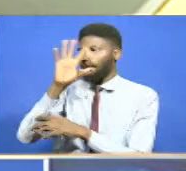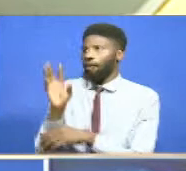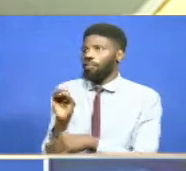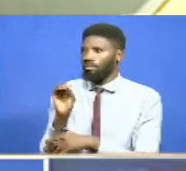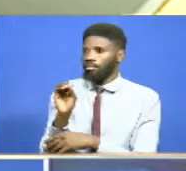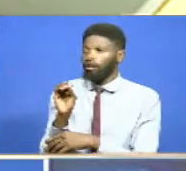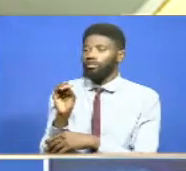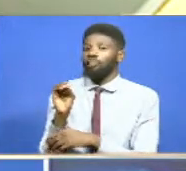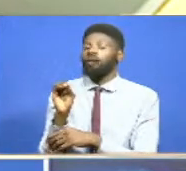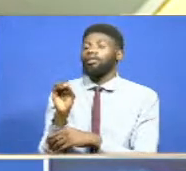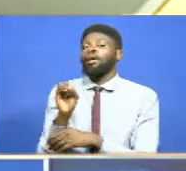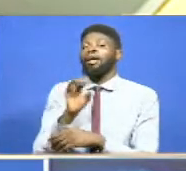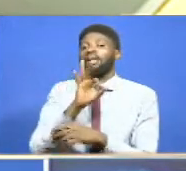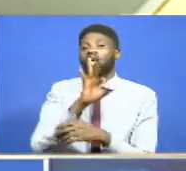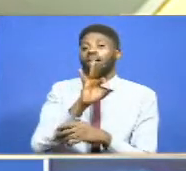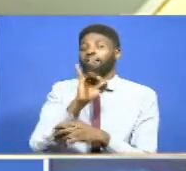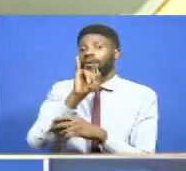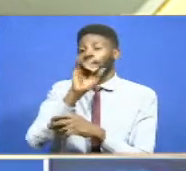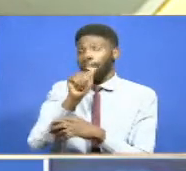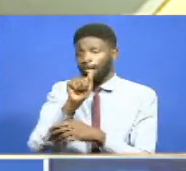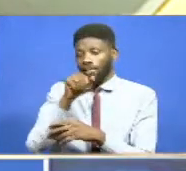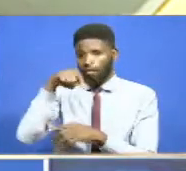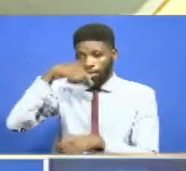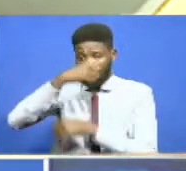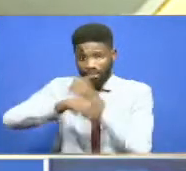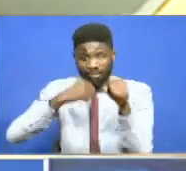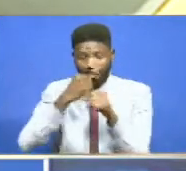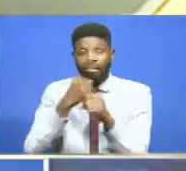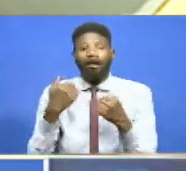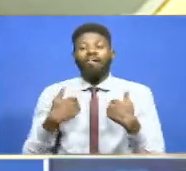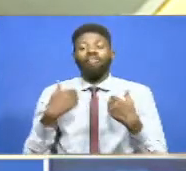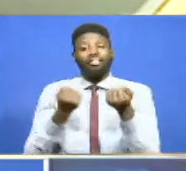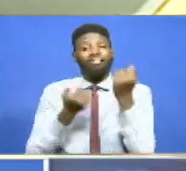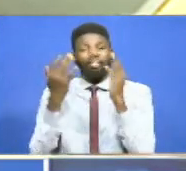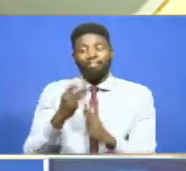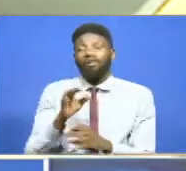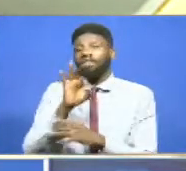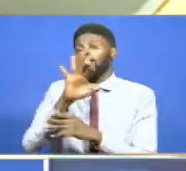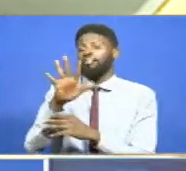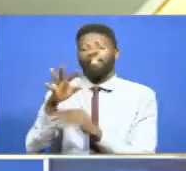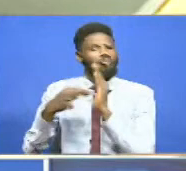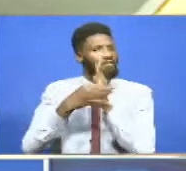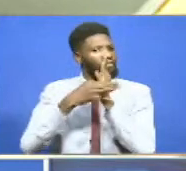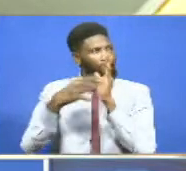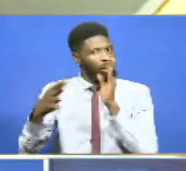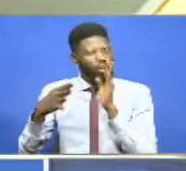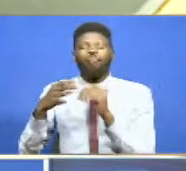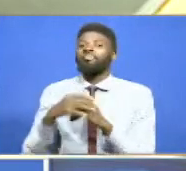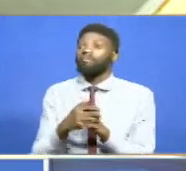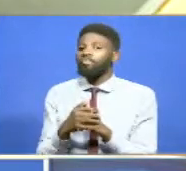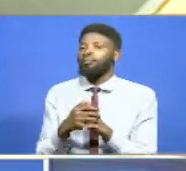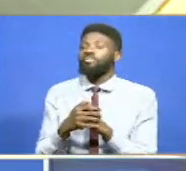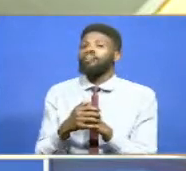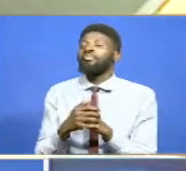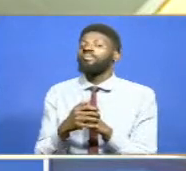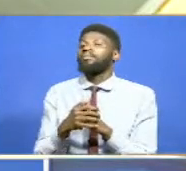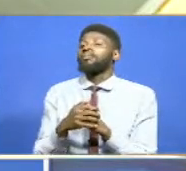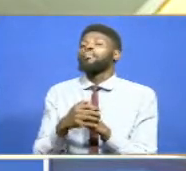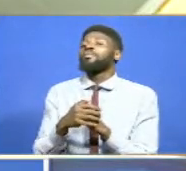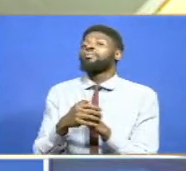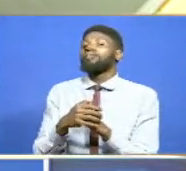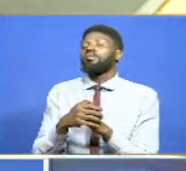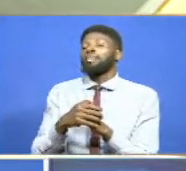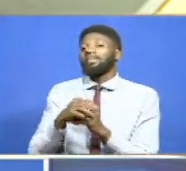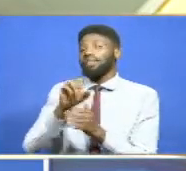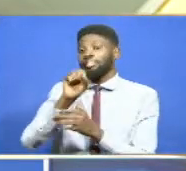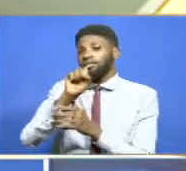ya FIA mwaka huu yamewavutia madereva 35 mashuhuri wa Kenya. Bingwa wa taifa Baldev